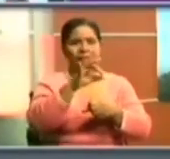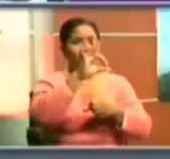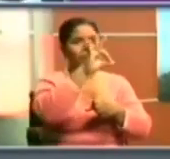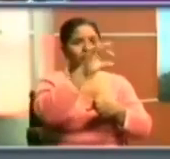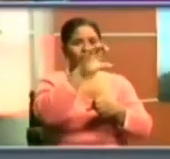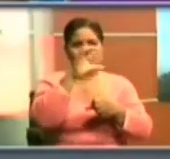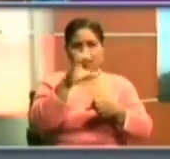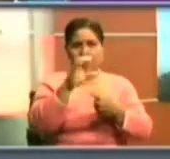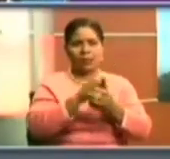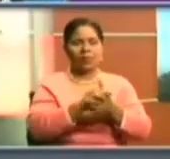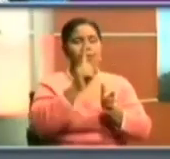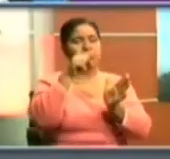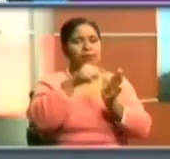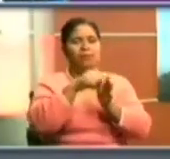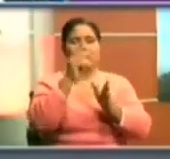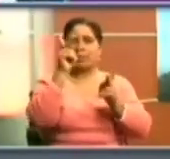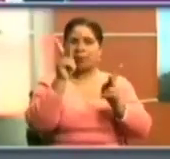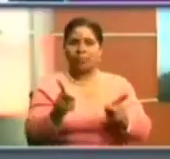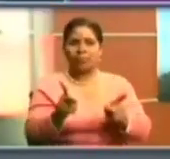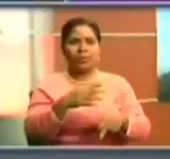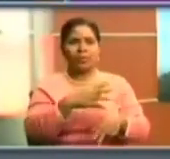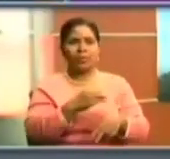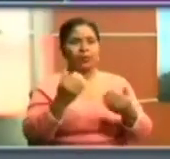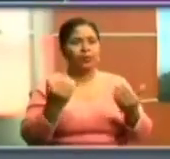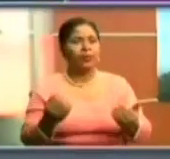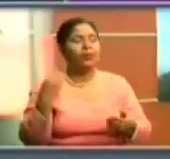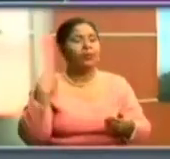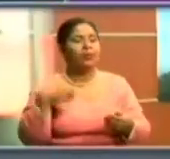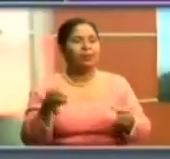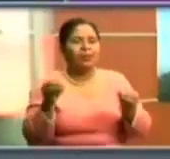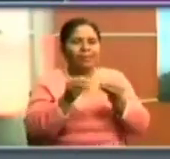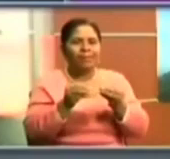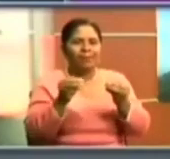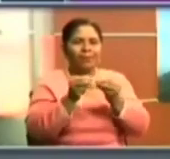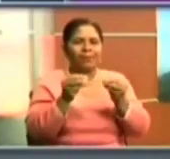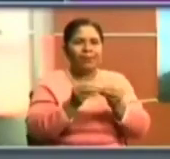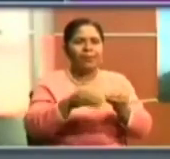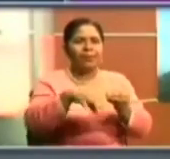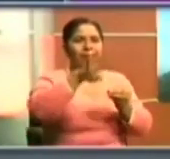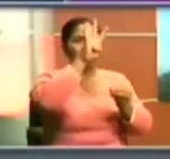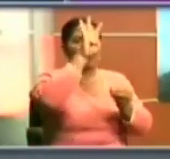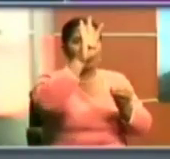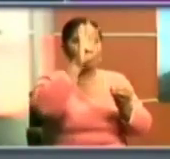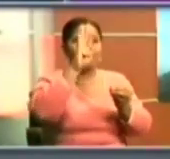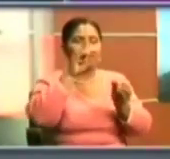800 à 1000 personnes, eh bien, je ne j'ai dit, il y a plus que 4200 et quelques